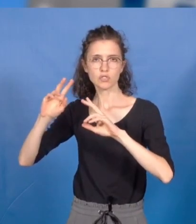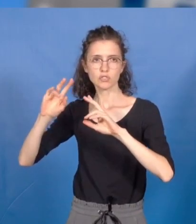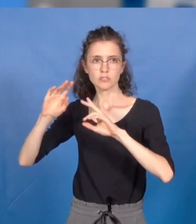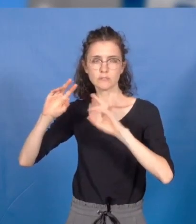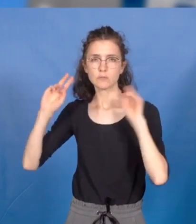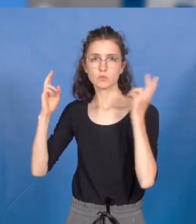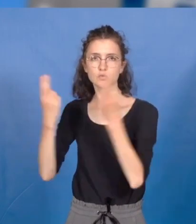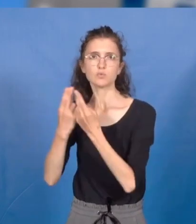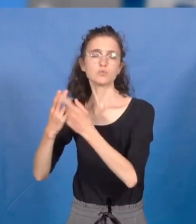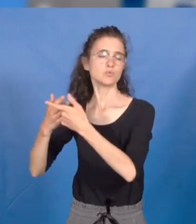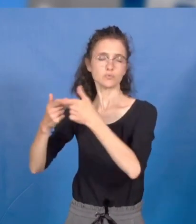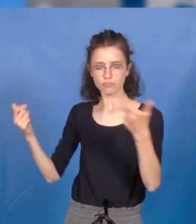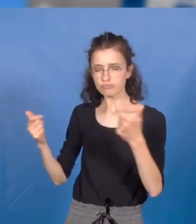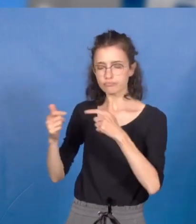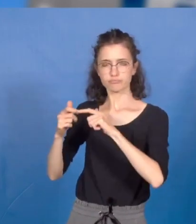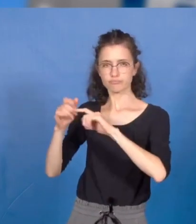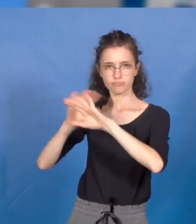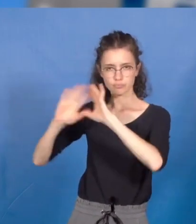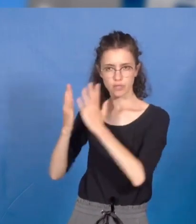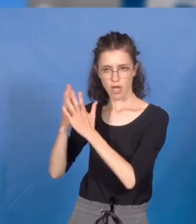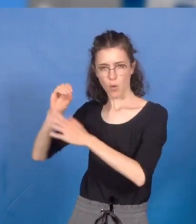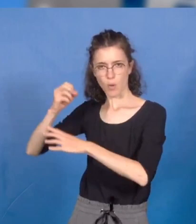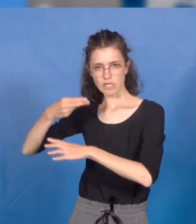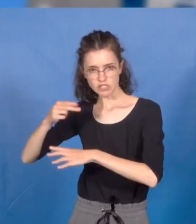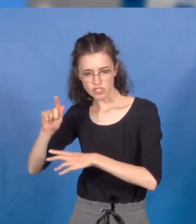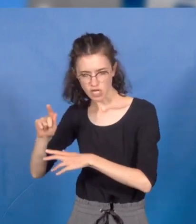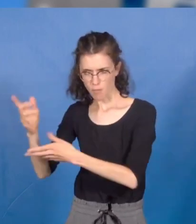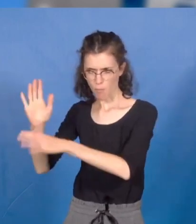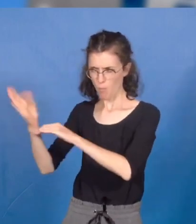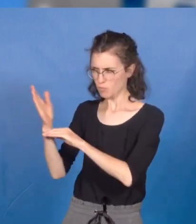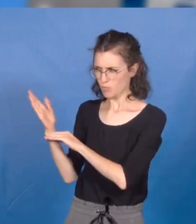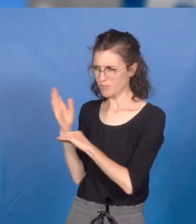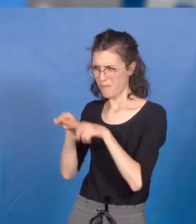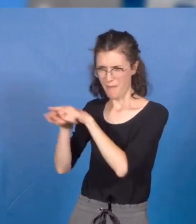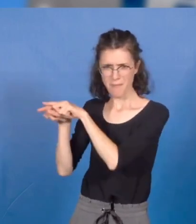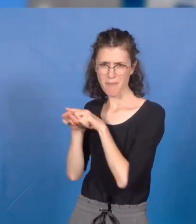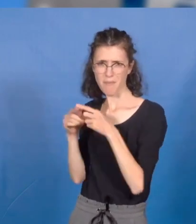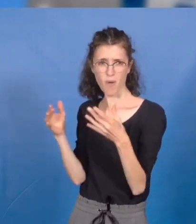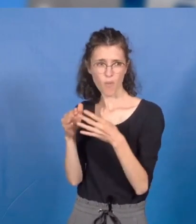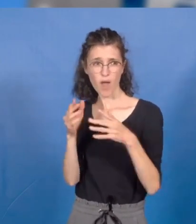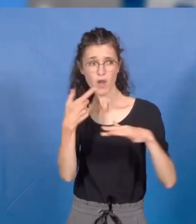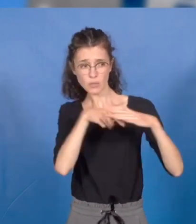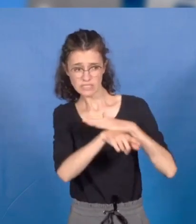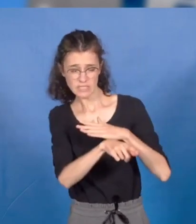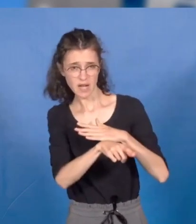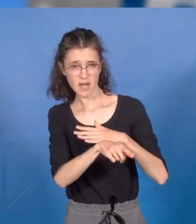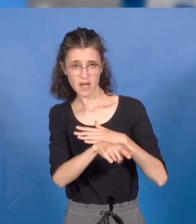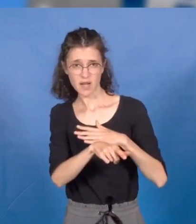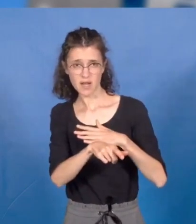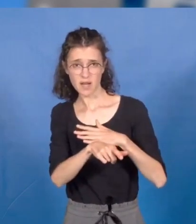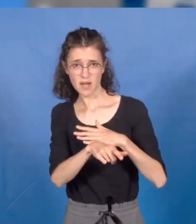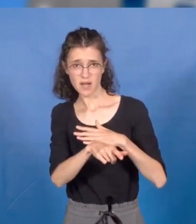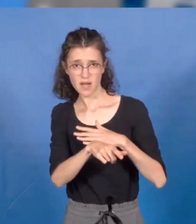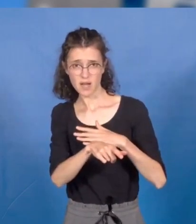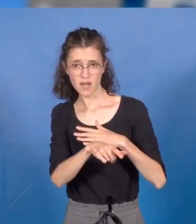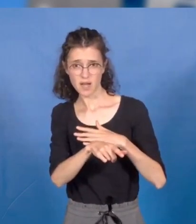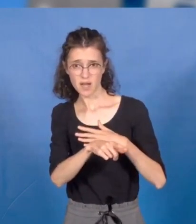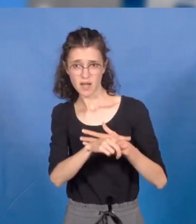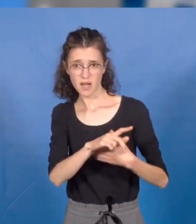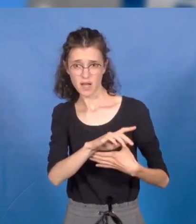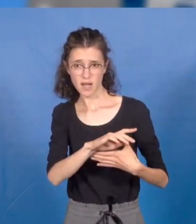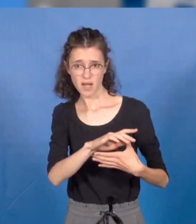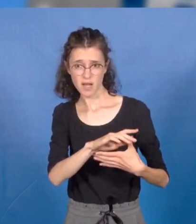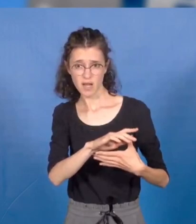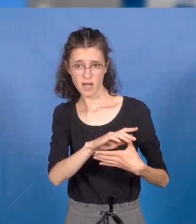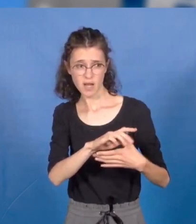policiers. Toutes les expérimentations montrent la même chose. Les logiciels reproduisent systématiquement les biais et les préjugés de leurs créateurs et